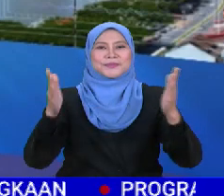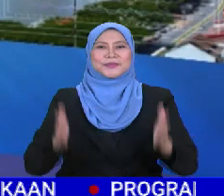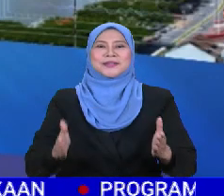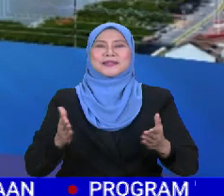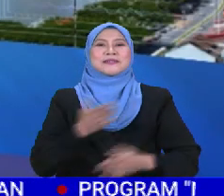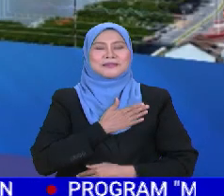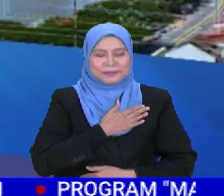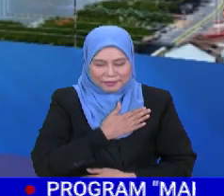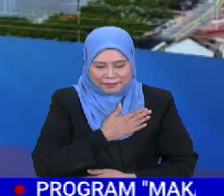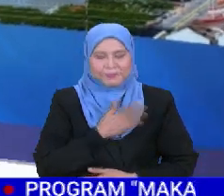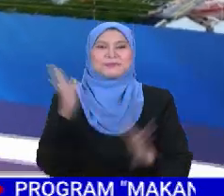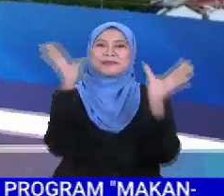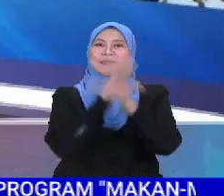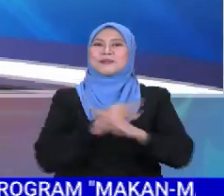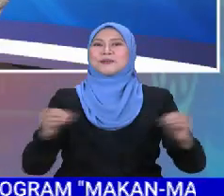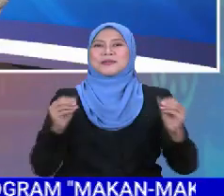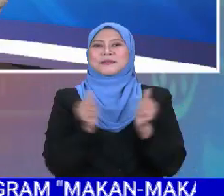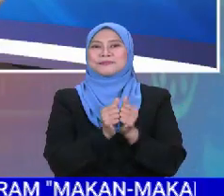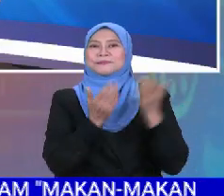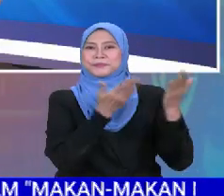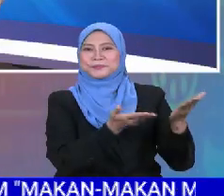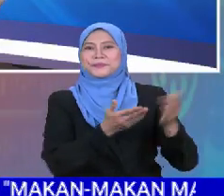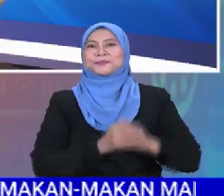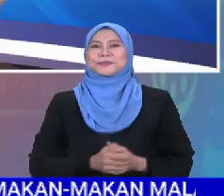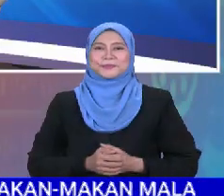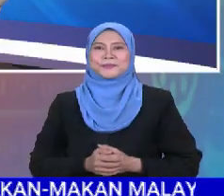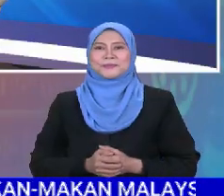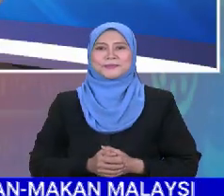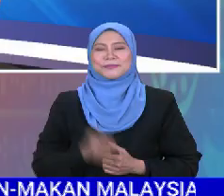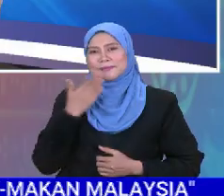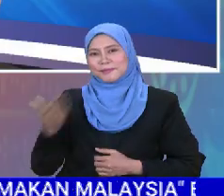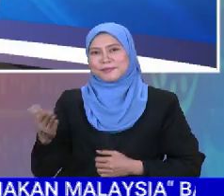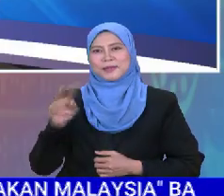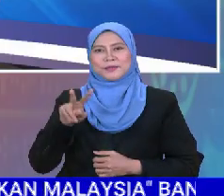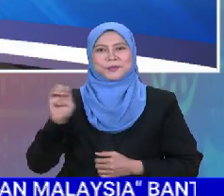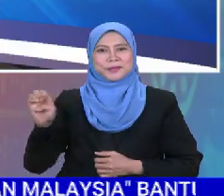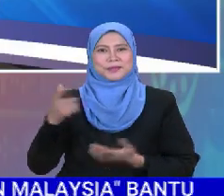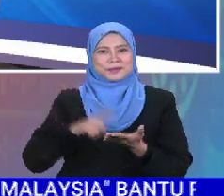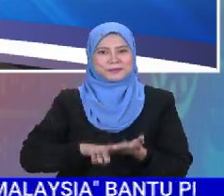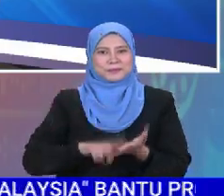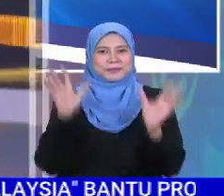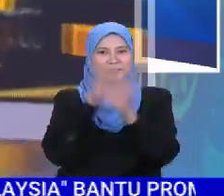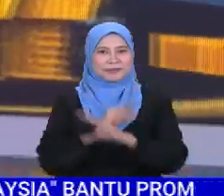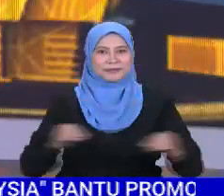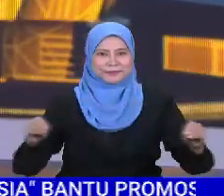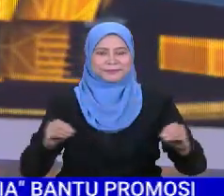Salam Sarawak Makmur. Kita kembali bersama Tika di Angkasa Puri. Silakan. Baik, terima kasih Vanessa untuk perkembangan di Sarawak.